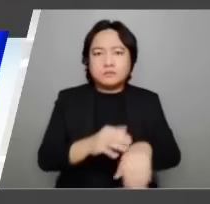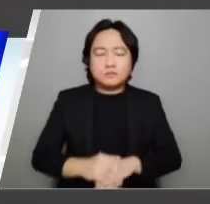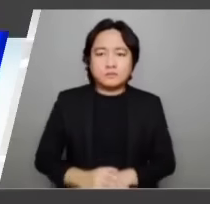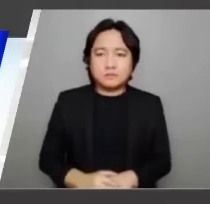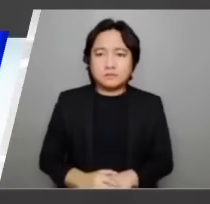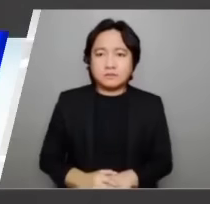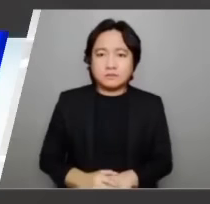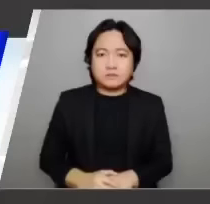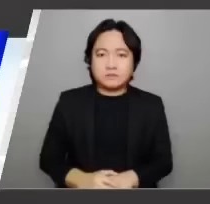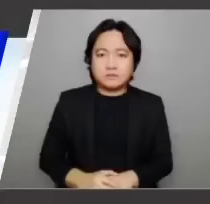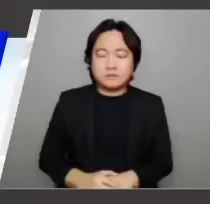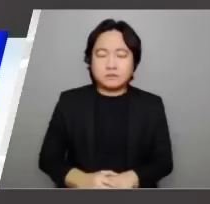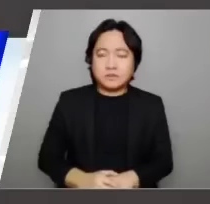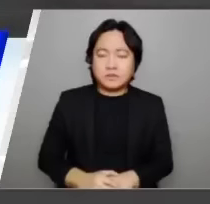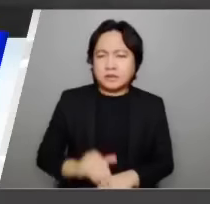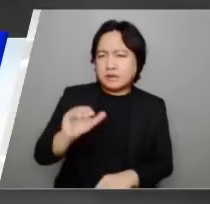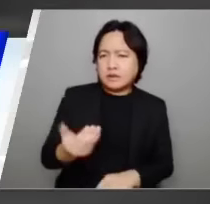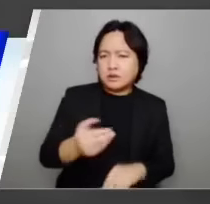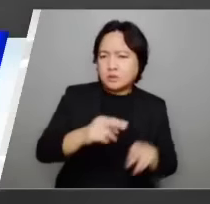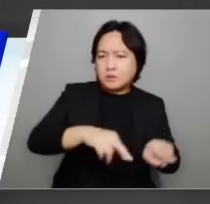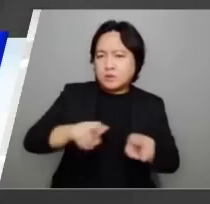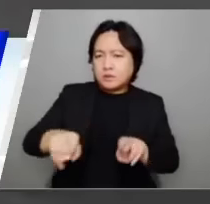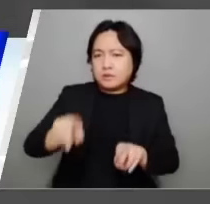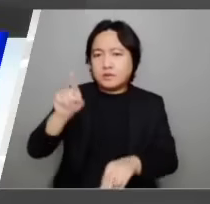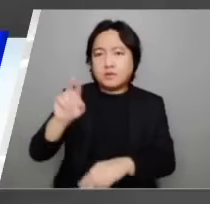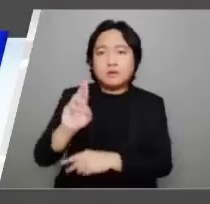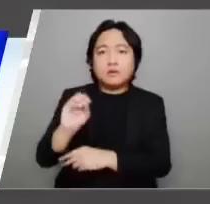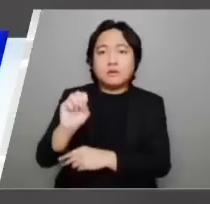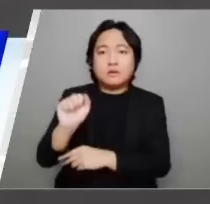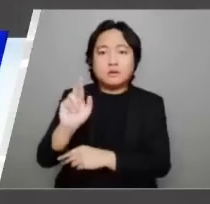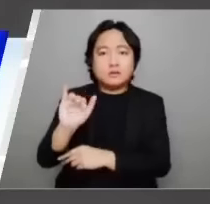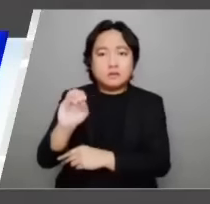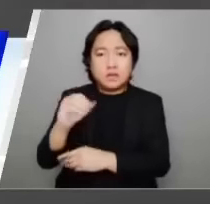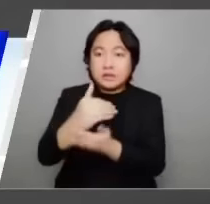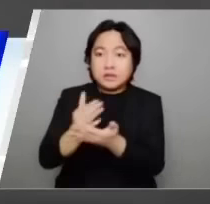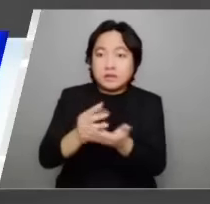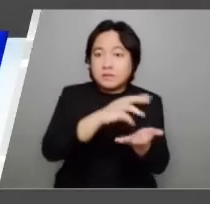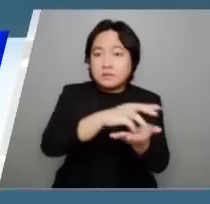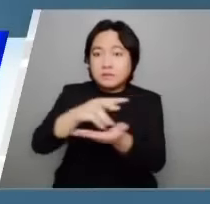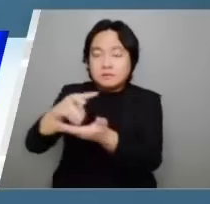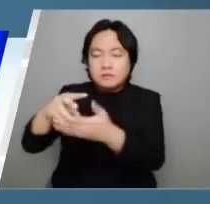Malailog ang baha pati sa bayan ng Rosario at brownout na ayon sa ilang residente.